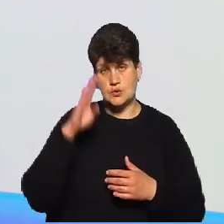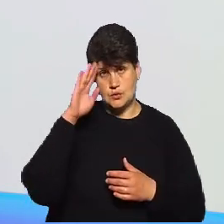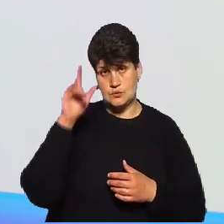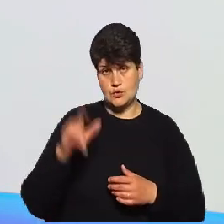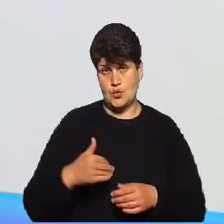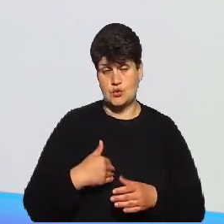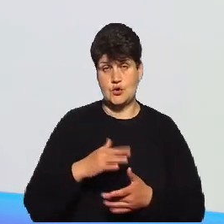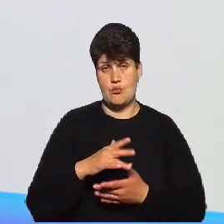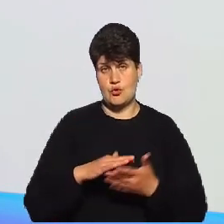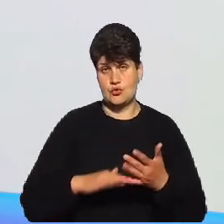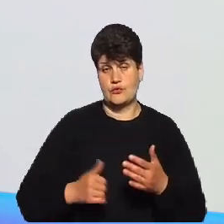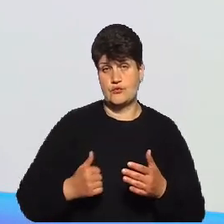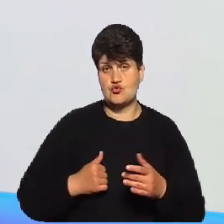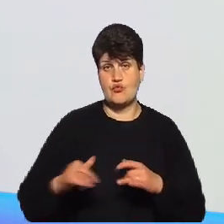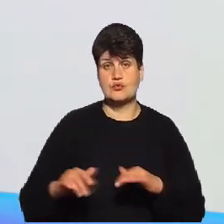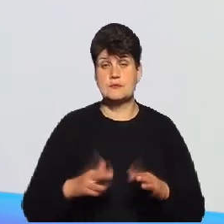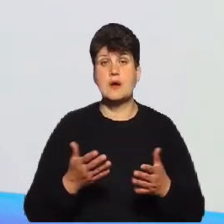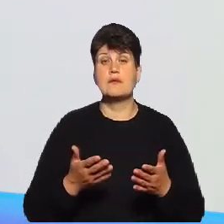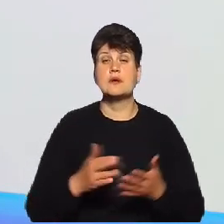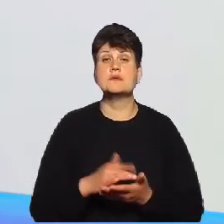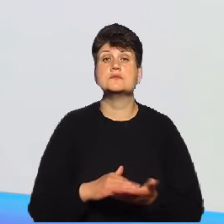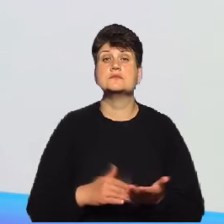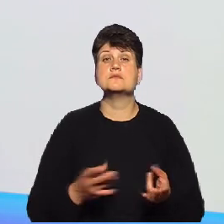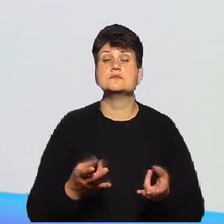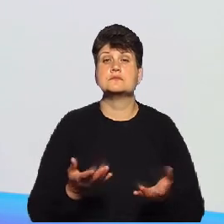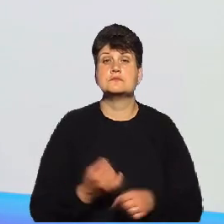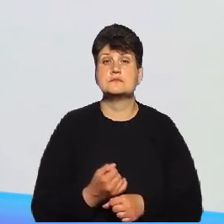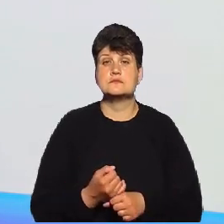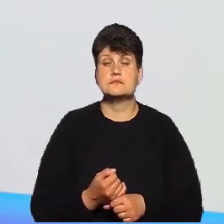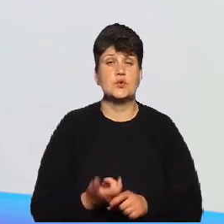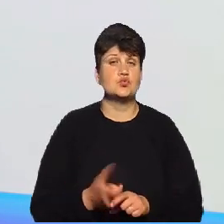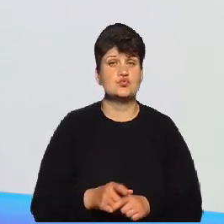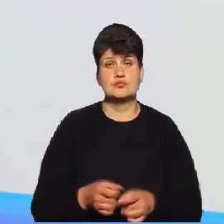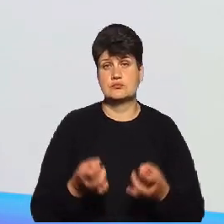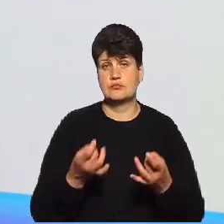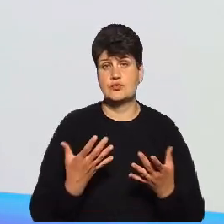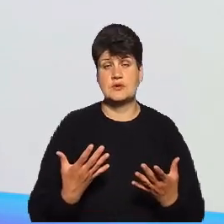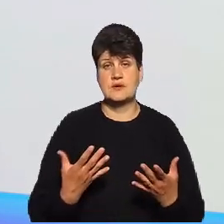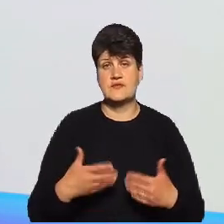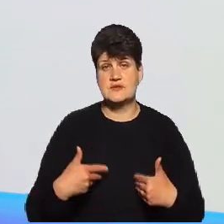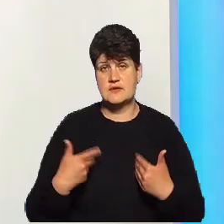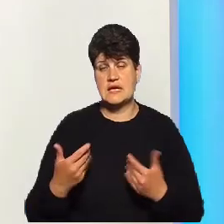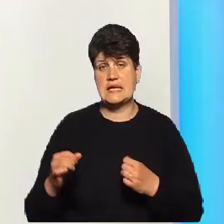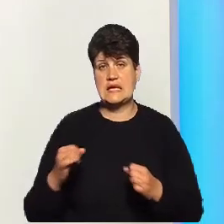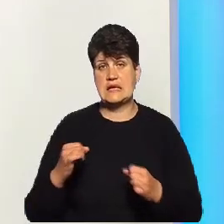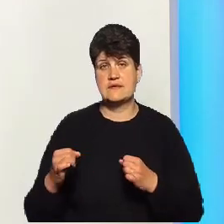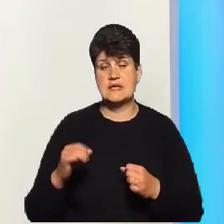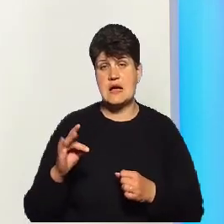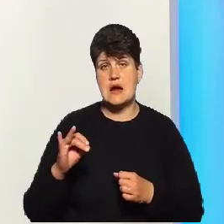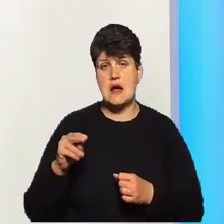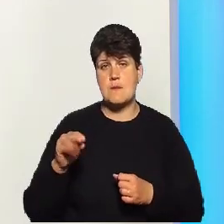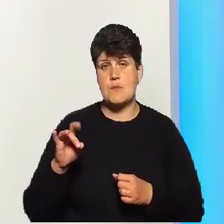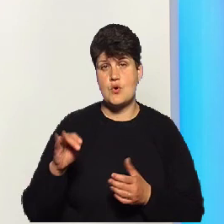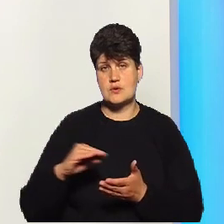військову справу, які кроки йому потрібно робити? Дуже простий. Він звертається до керівництва з рапортом і після певного